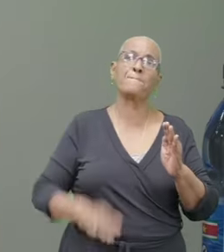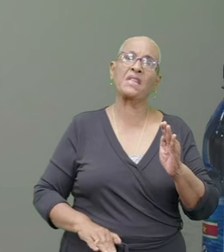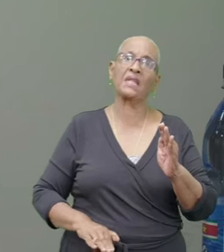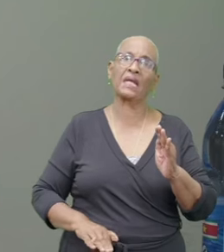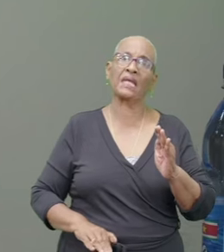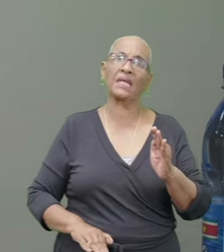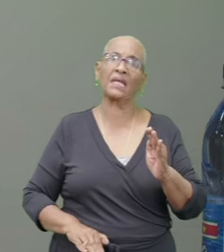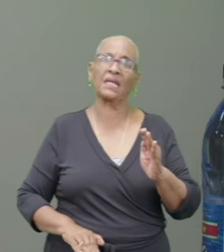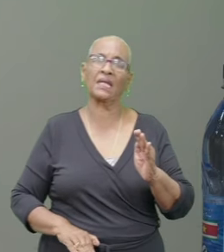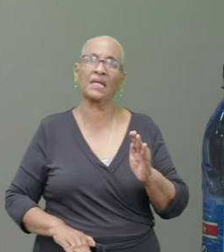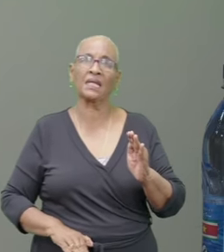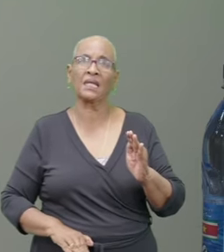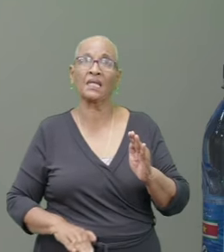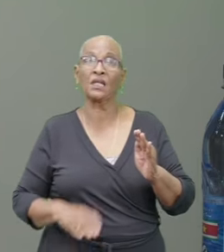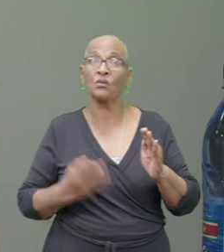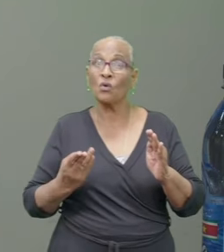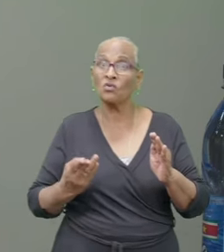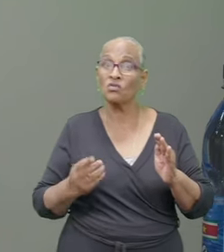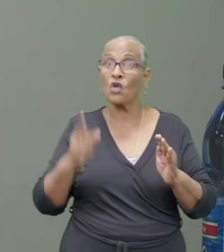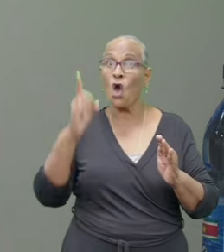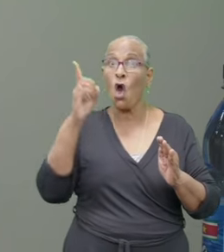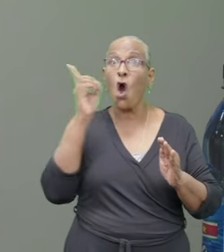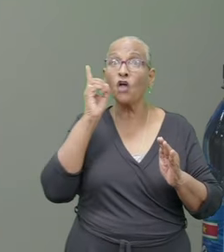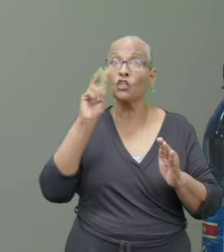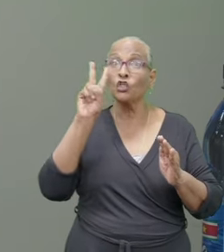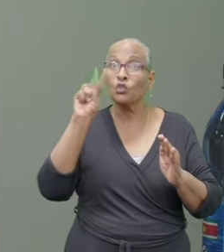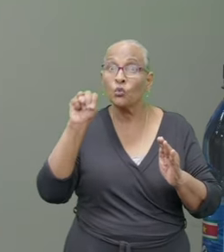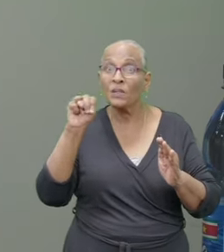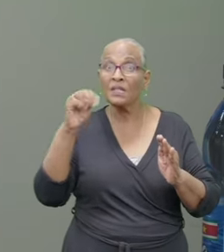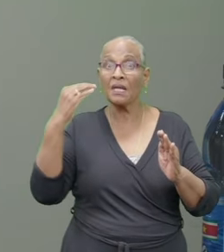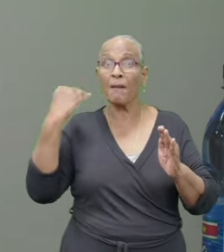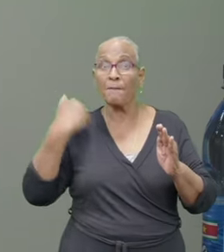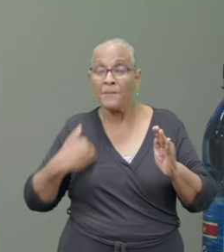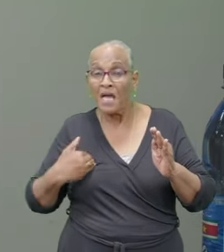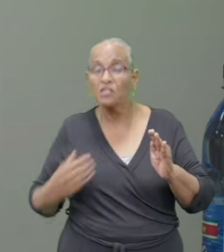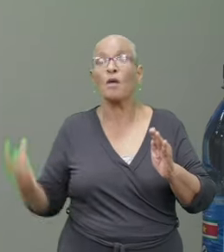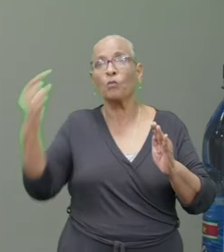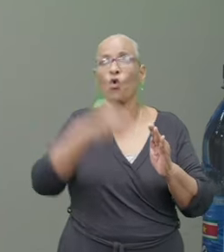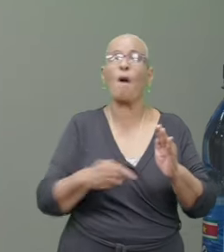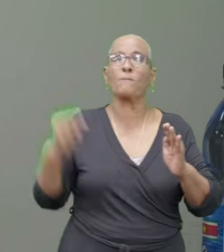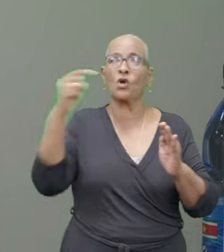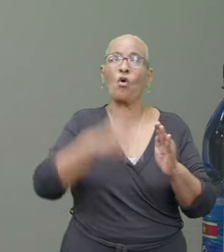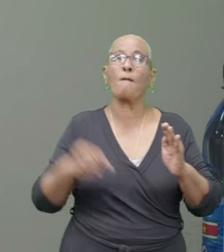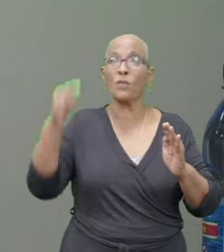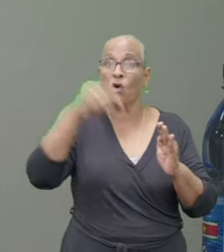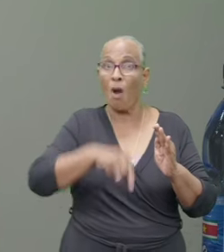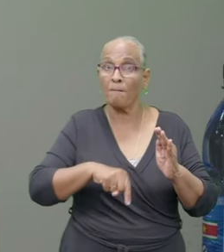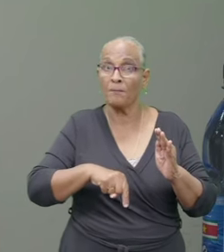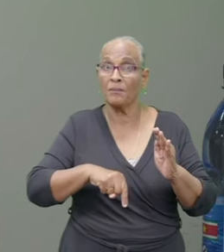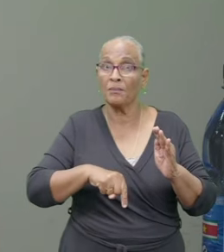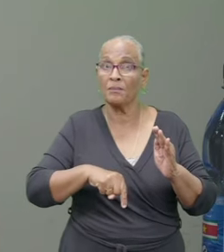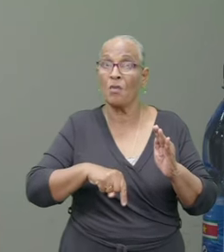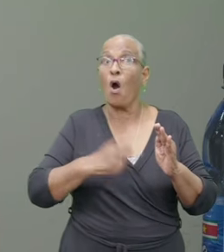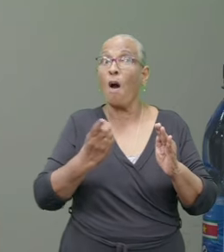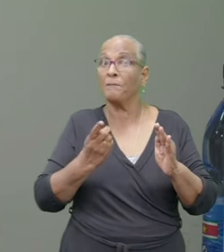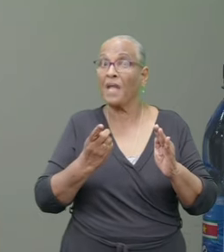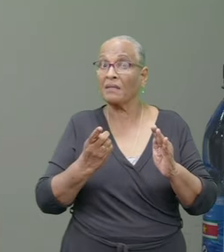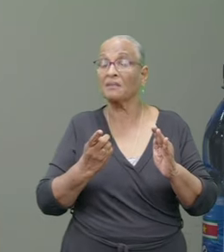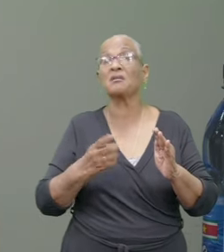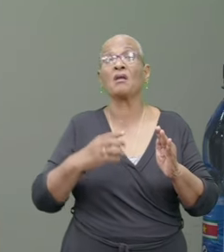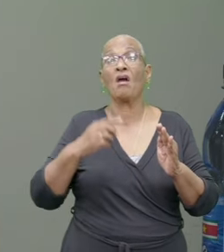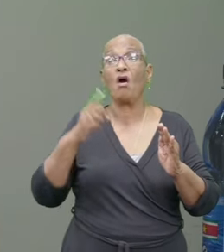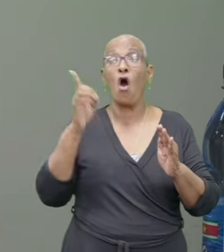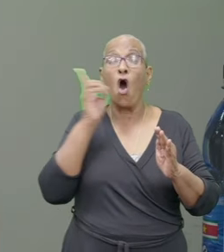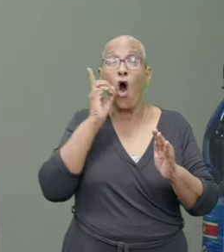slaan om uiteindelijk die 120 plekken in te vullen. Willen wij geven met in ieder geval wat we nu hebben behouden en ook nogal wat uitbreiding te